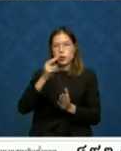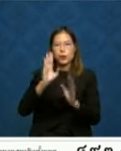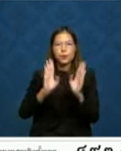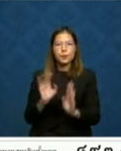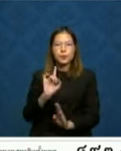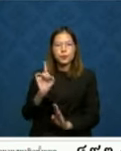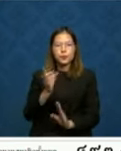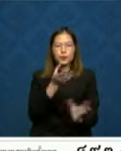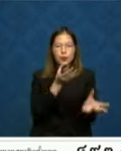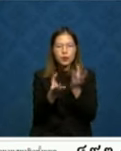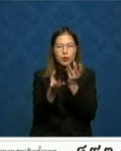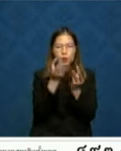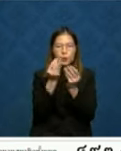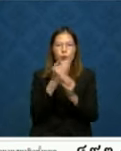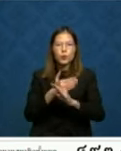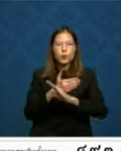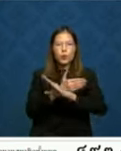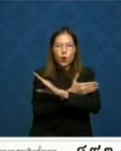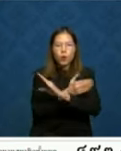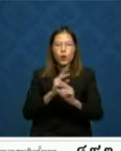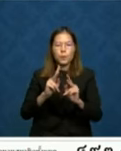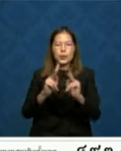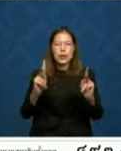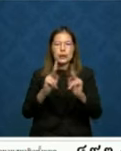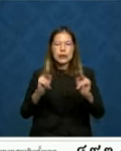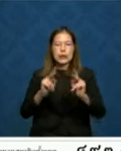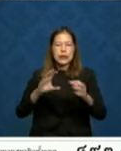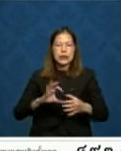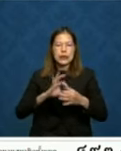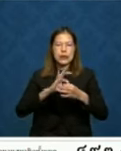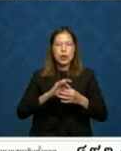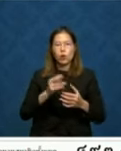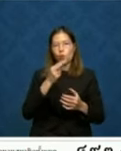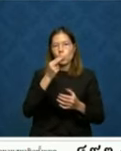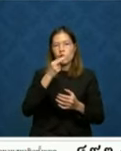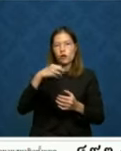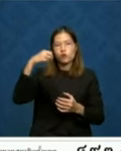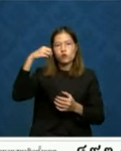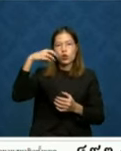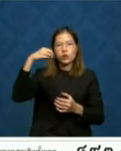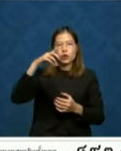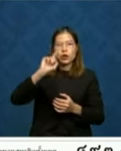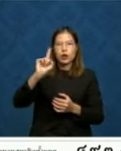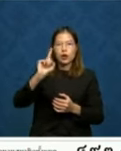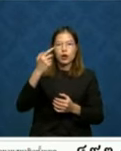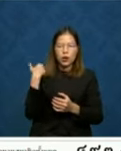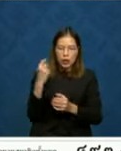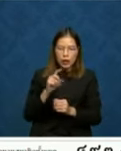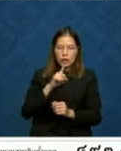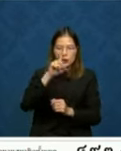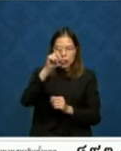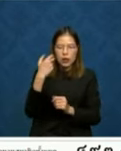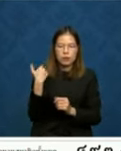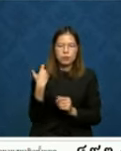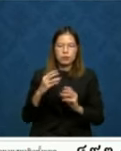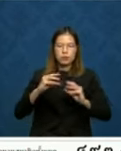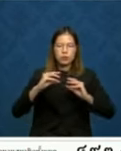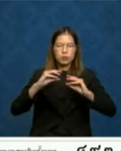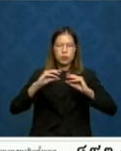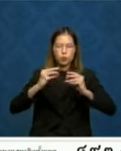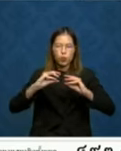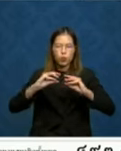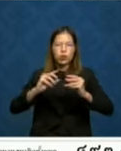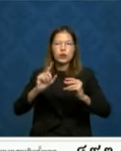มเคยศึกษาเรื่องนี้มาก่อนเนื่องจากอยู่ในกรรมธิการเรื่องบุหรี่ไฟฟ้าด้วยนะครับทราบว่าภาษีสรรพสามิตของบุหรี่มวลเนี่ย